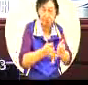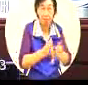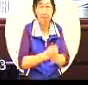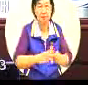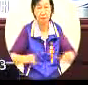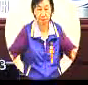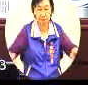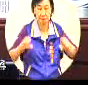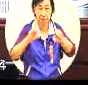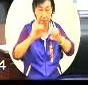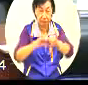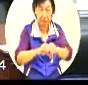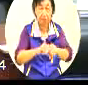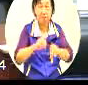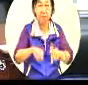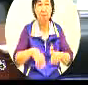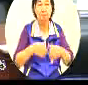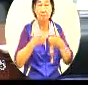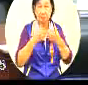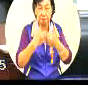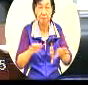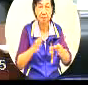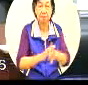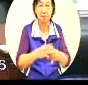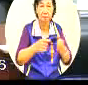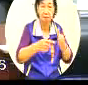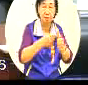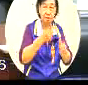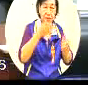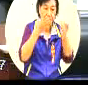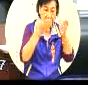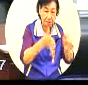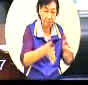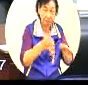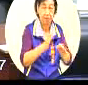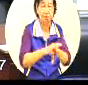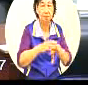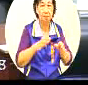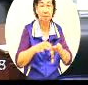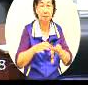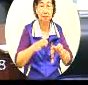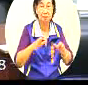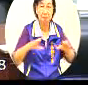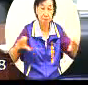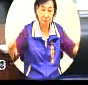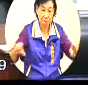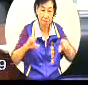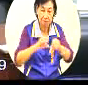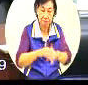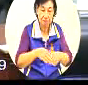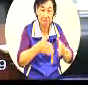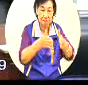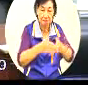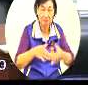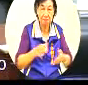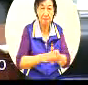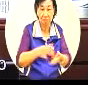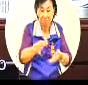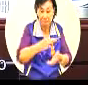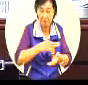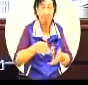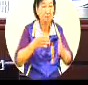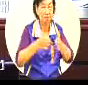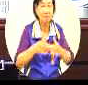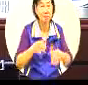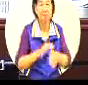励接管，然后不要先针对这些有接管的人就先收费了， 所以我刚刚认同陈彦